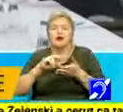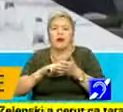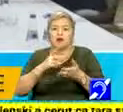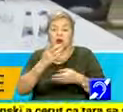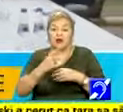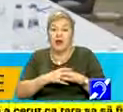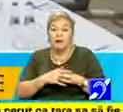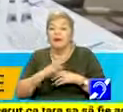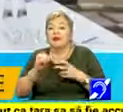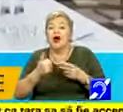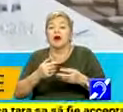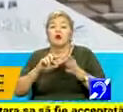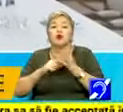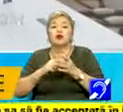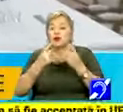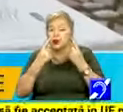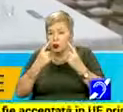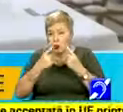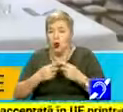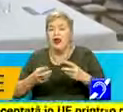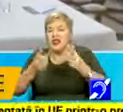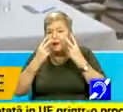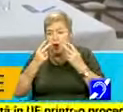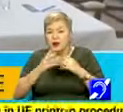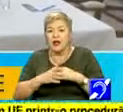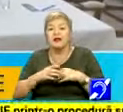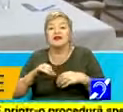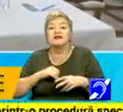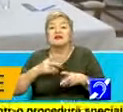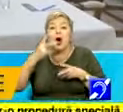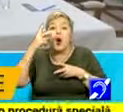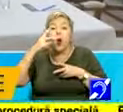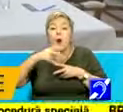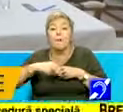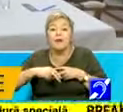scop și ținta principală este oprirea războiului din Ucraina.